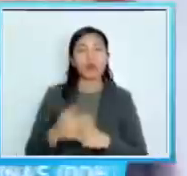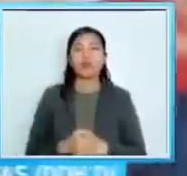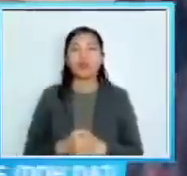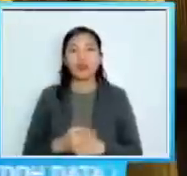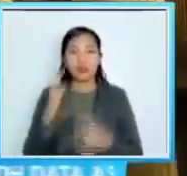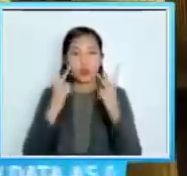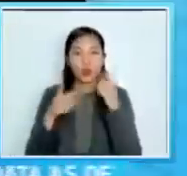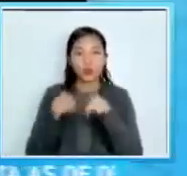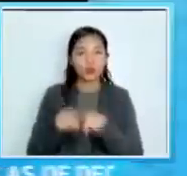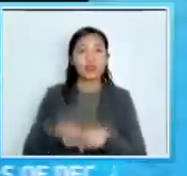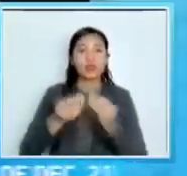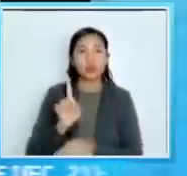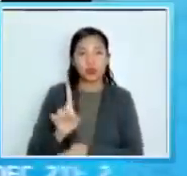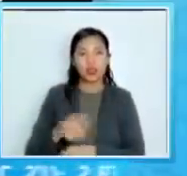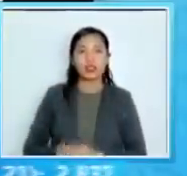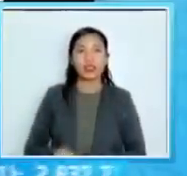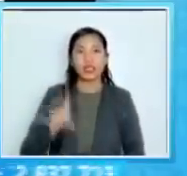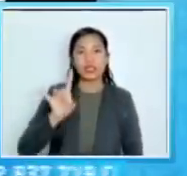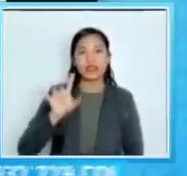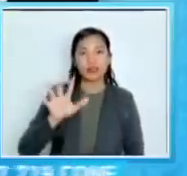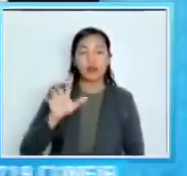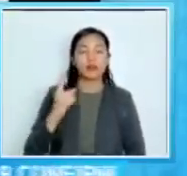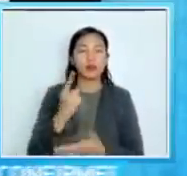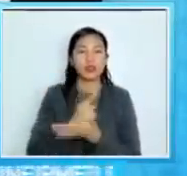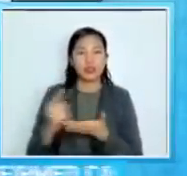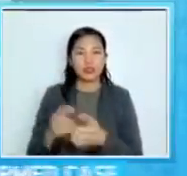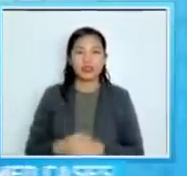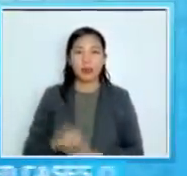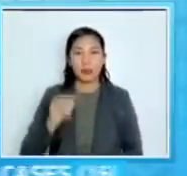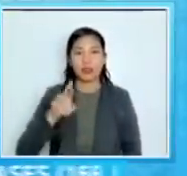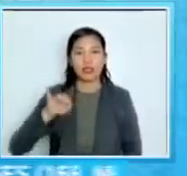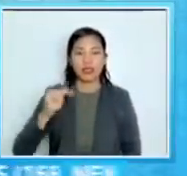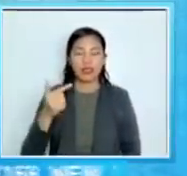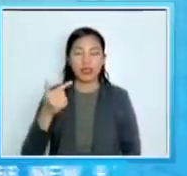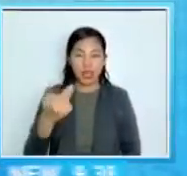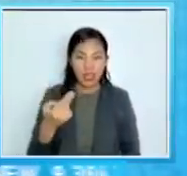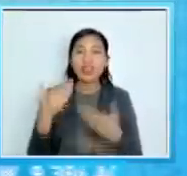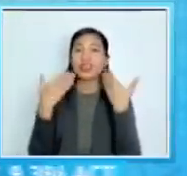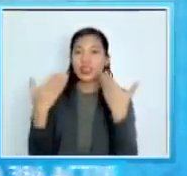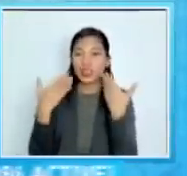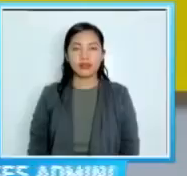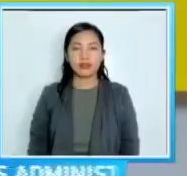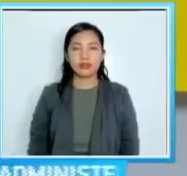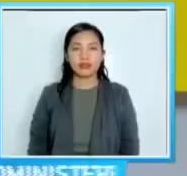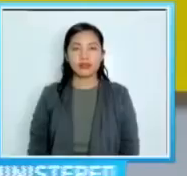na 85 weeks. Thankful naman si Mariah na binigyan ng congratulatory card ng kanyang mga